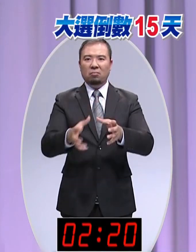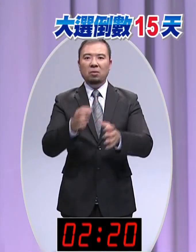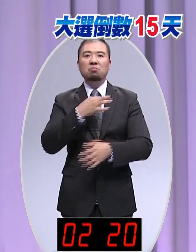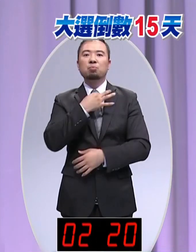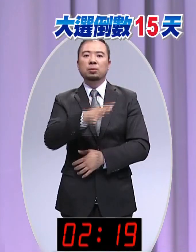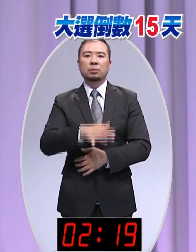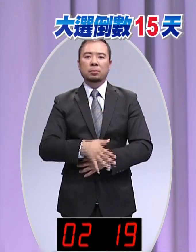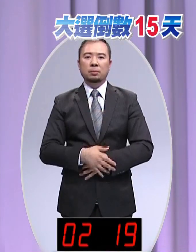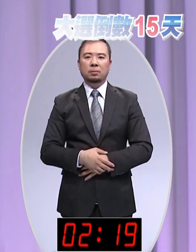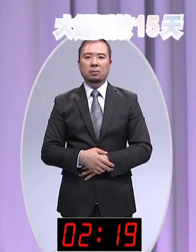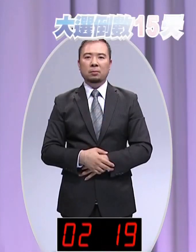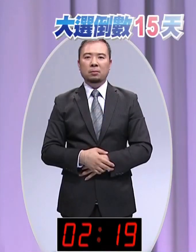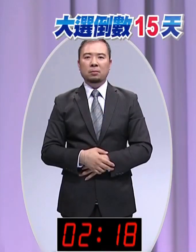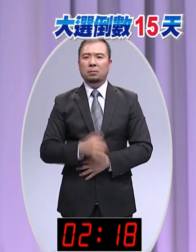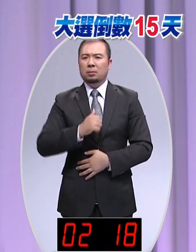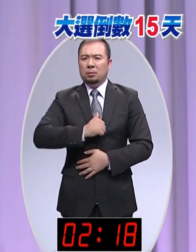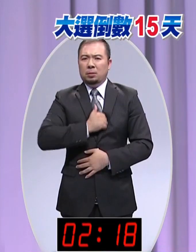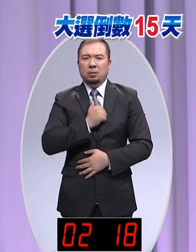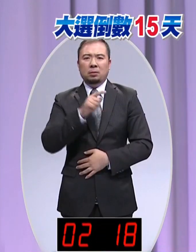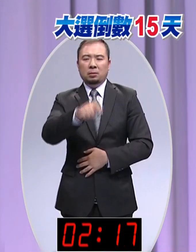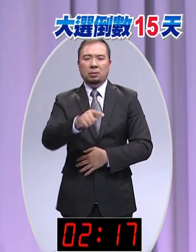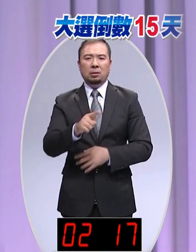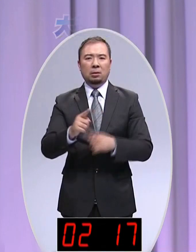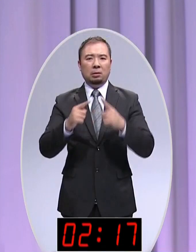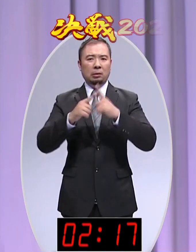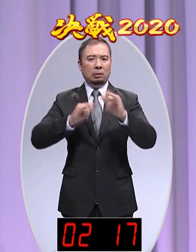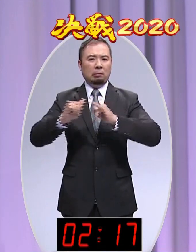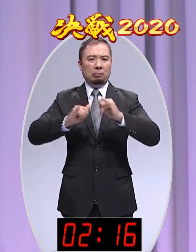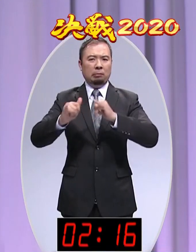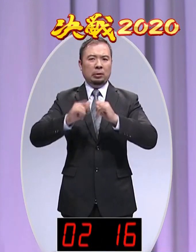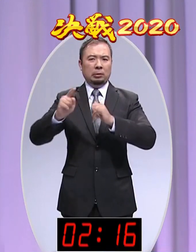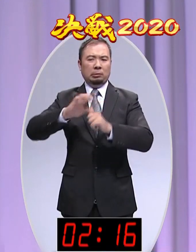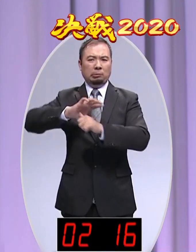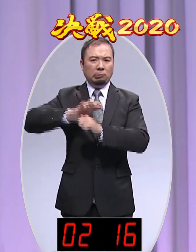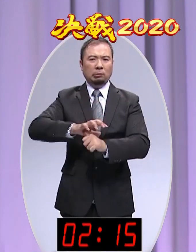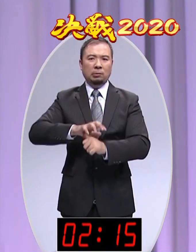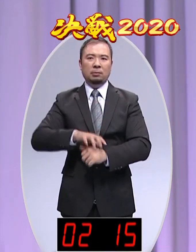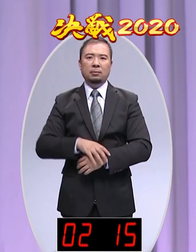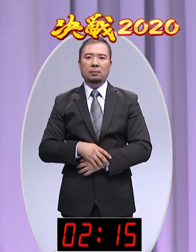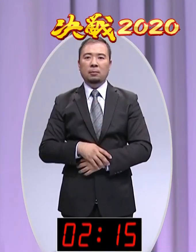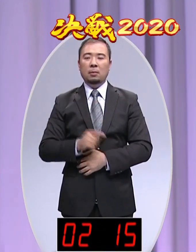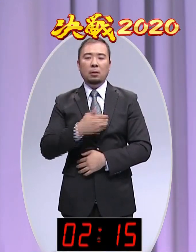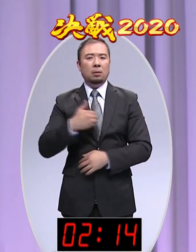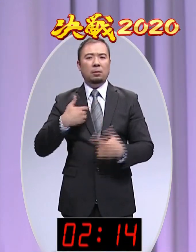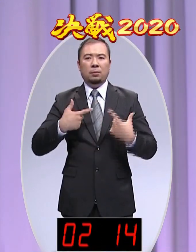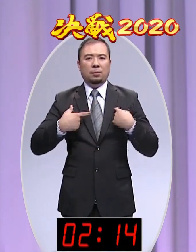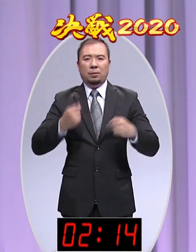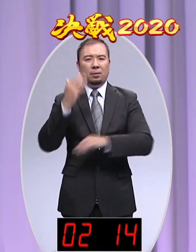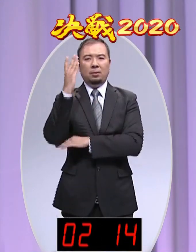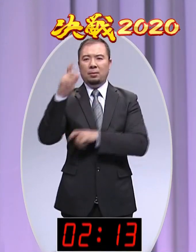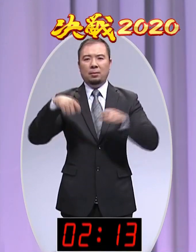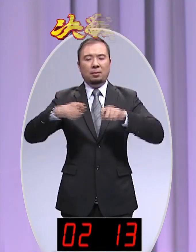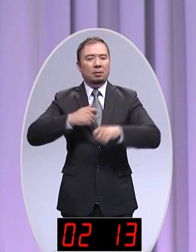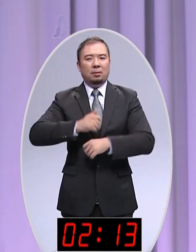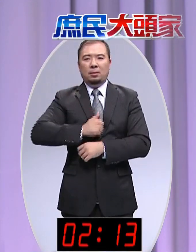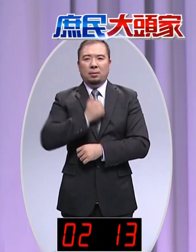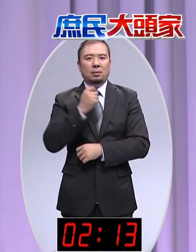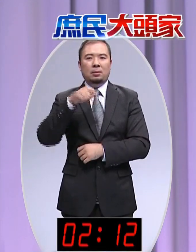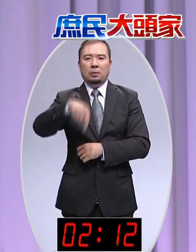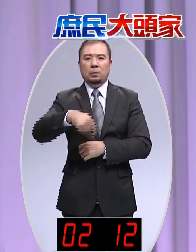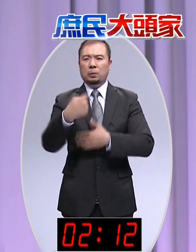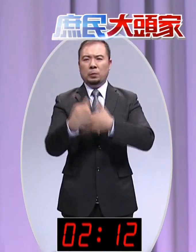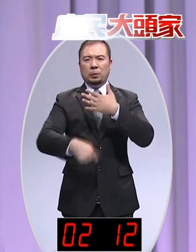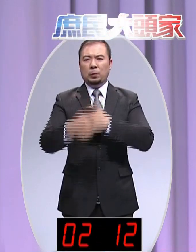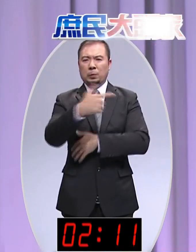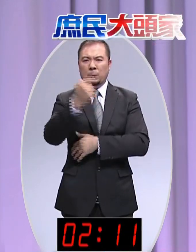真的是践踏台湾人民了、这个空污、这个能源政策，民进党实在是伤天害理、